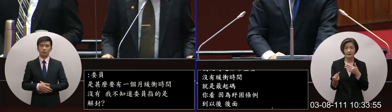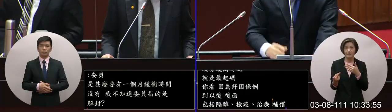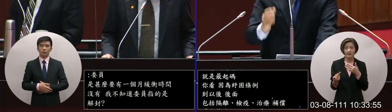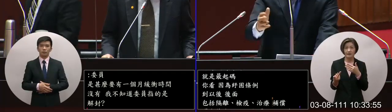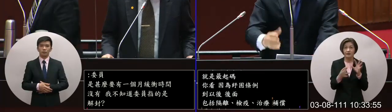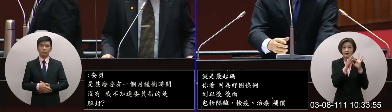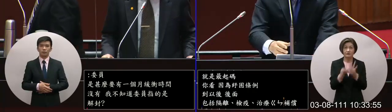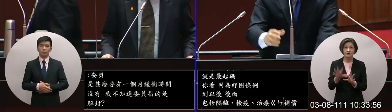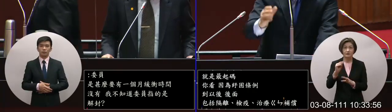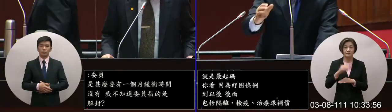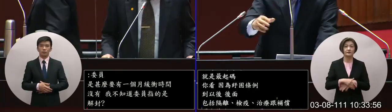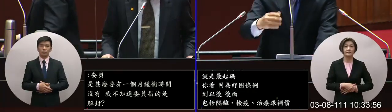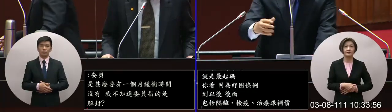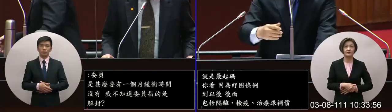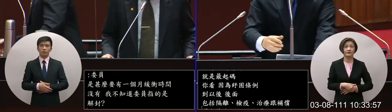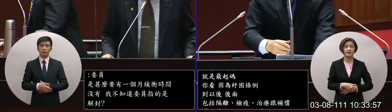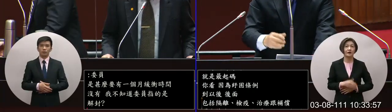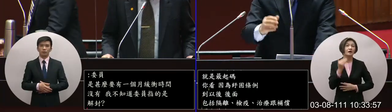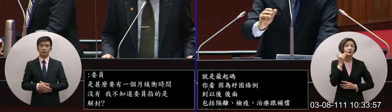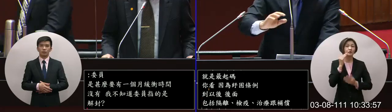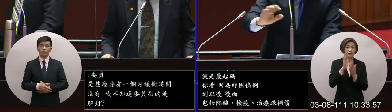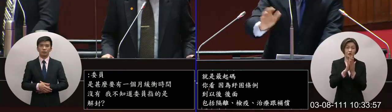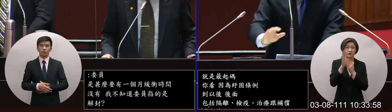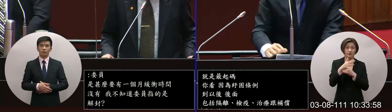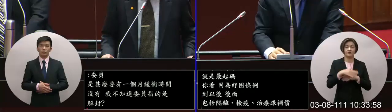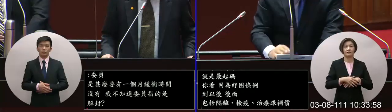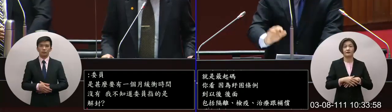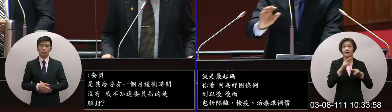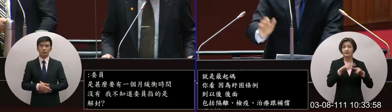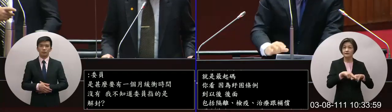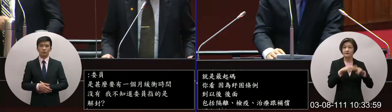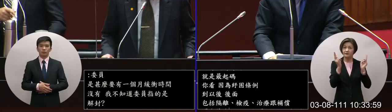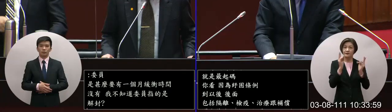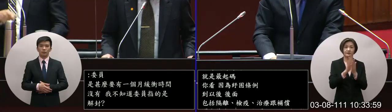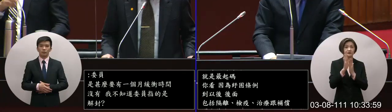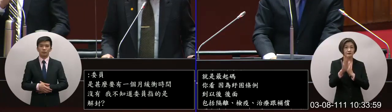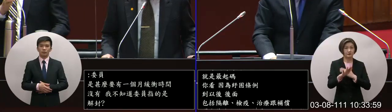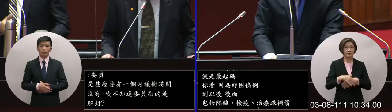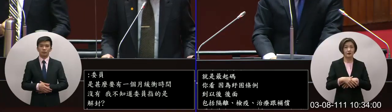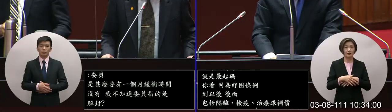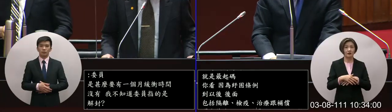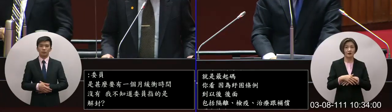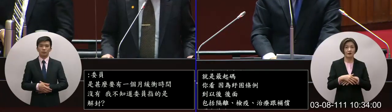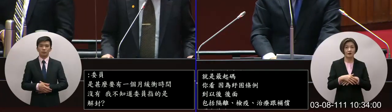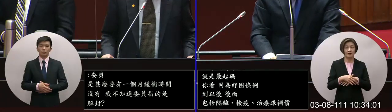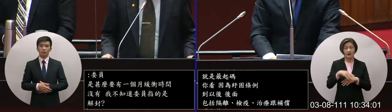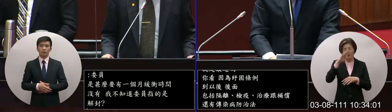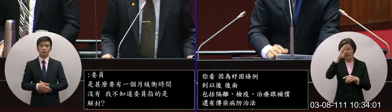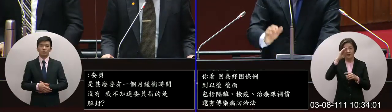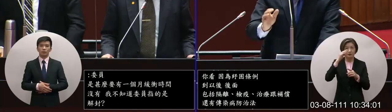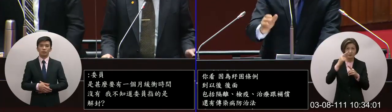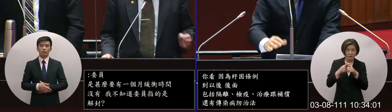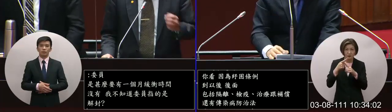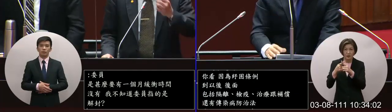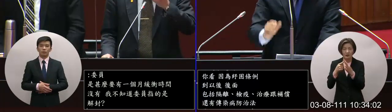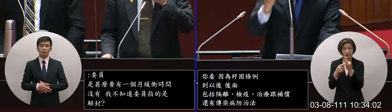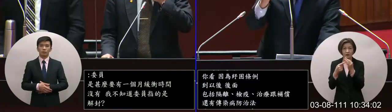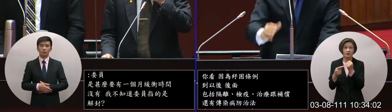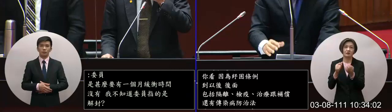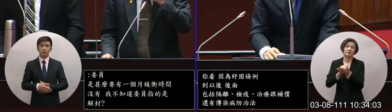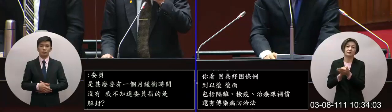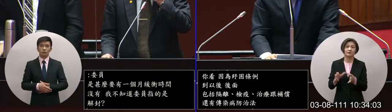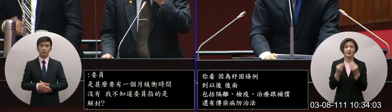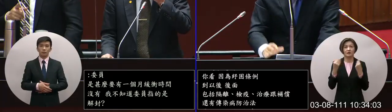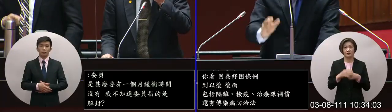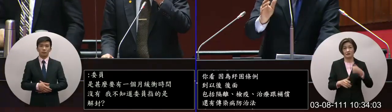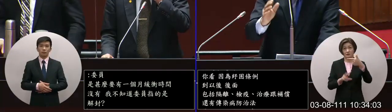不对？那解封后是不是也？不要再不必再统计这些人数啦，就是确诊的人数啊，包括六月三